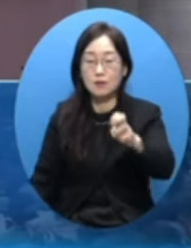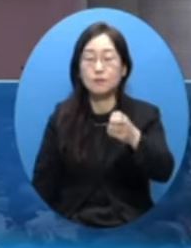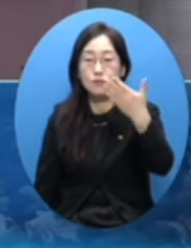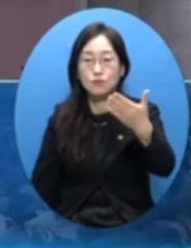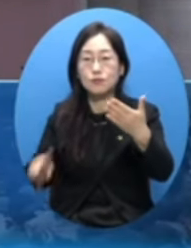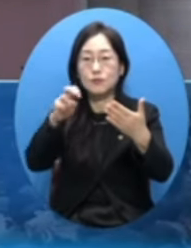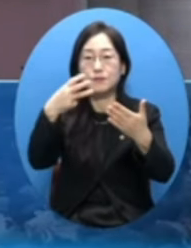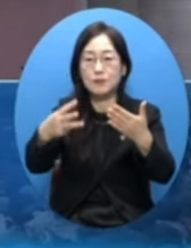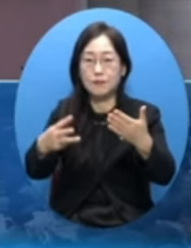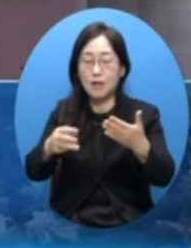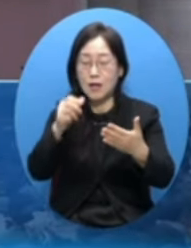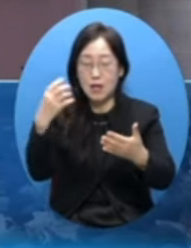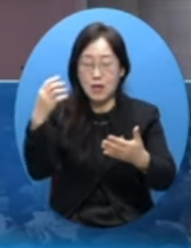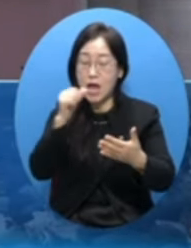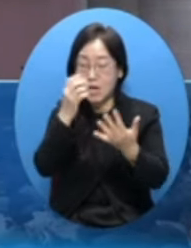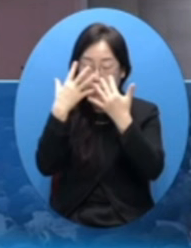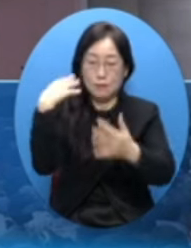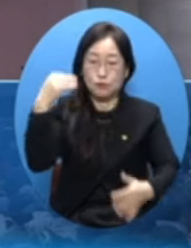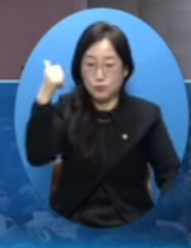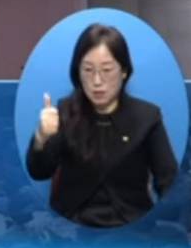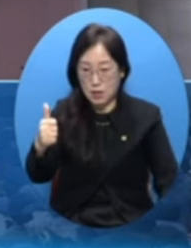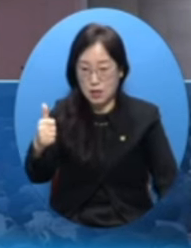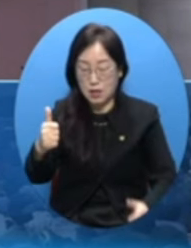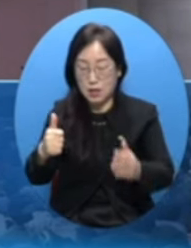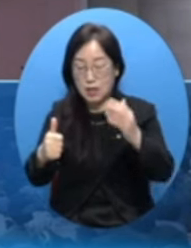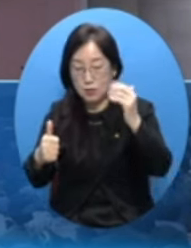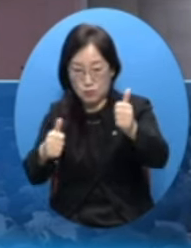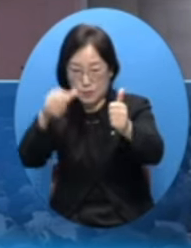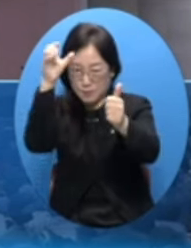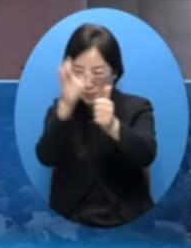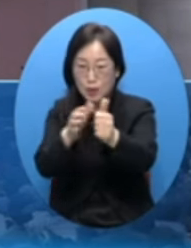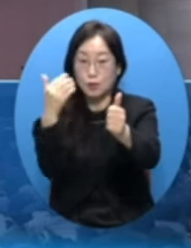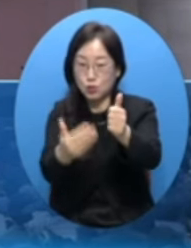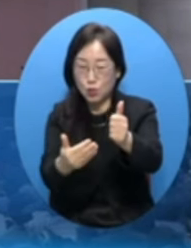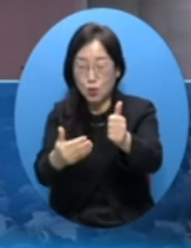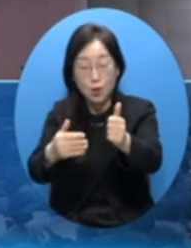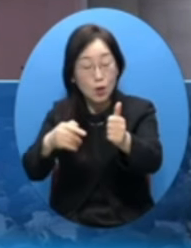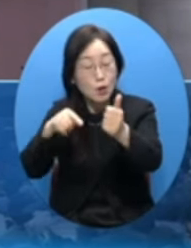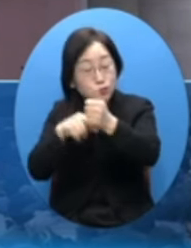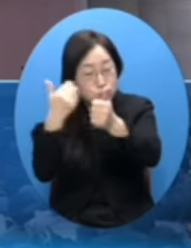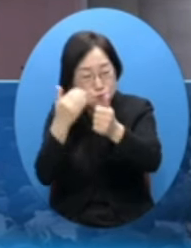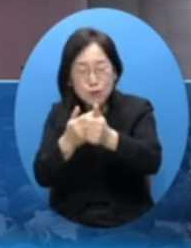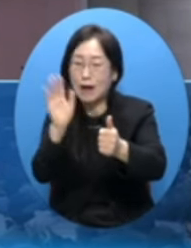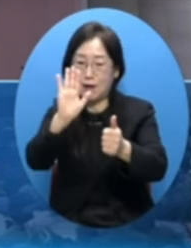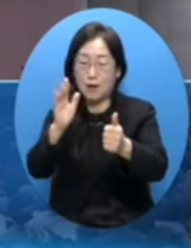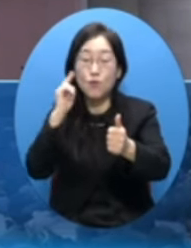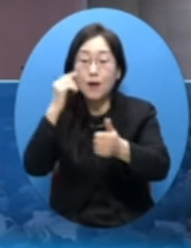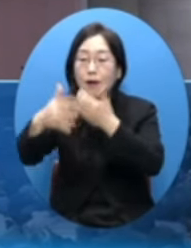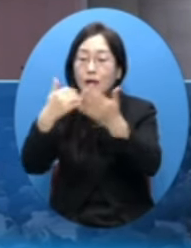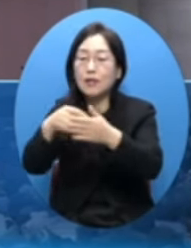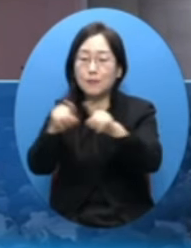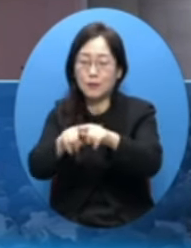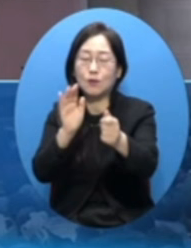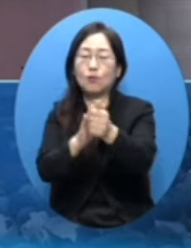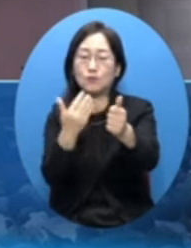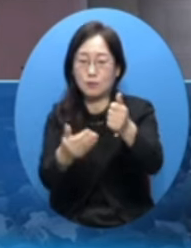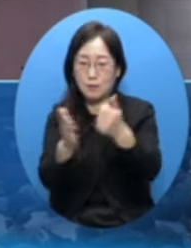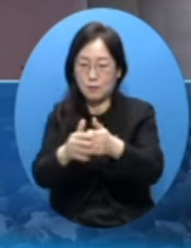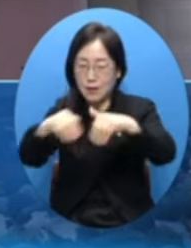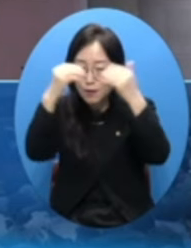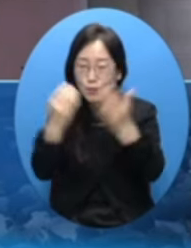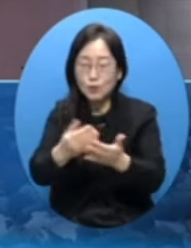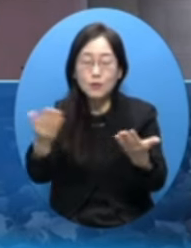23절에 간수장은 그의 손에 맡긴 것을 무엇이든지 살펴보지 아니하였으니 이는 야훼께서 요셉과 함께 하심이라. 야훼께서 그를